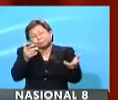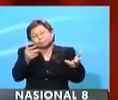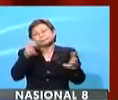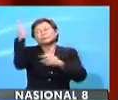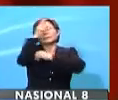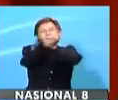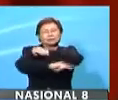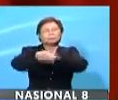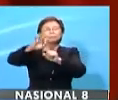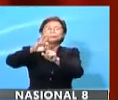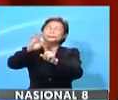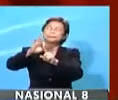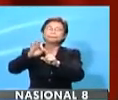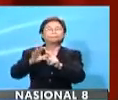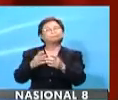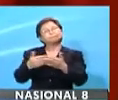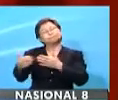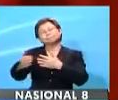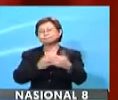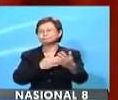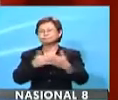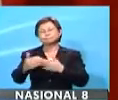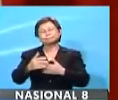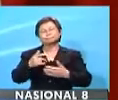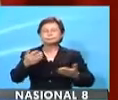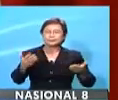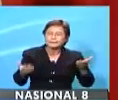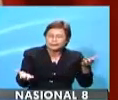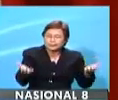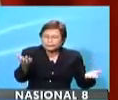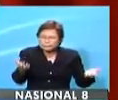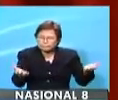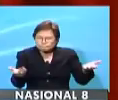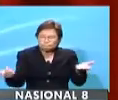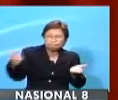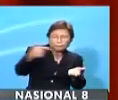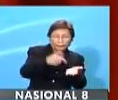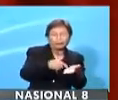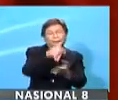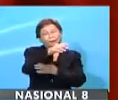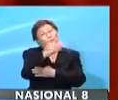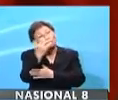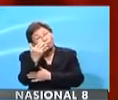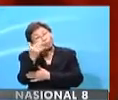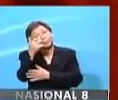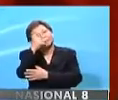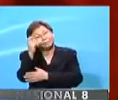Kerajaan Negeri terpaksa untuk buat pertimbangan semula. Kerana